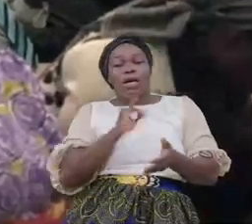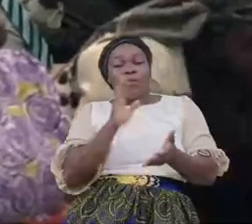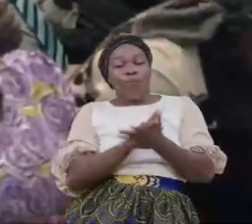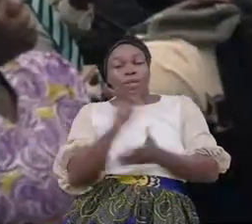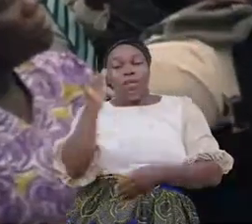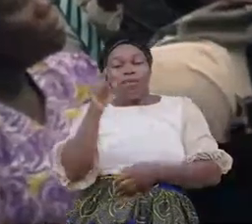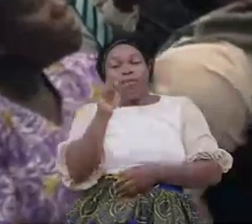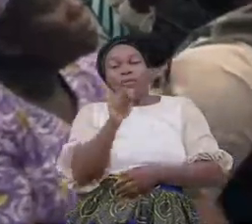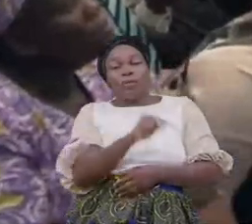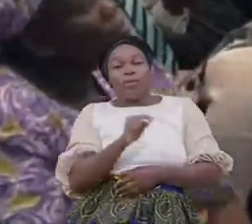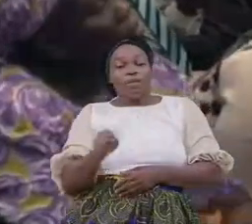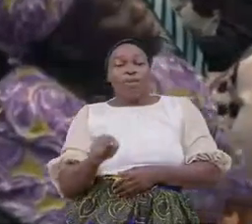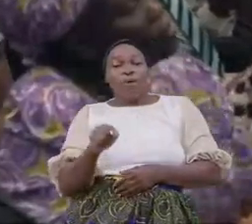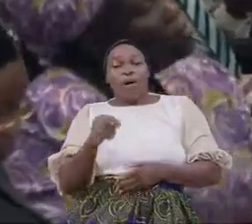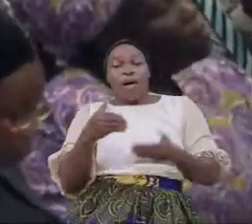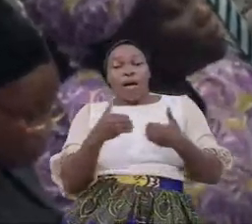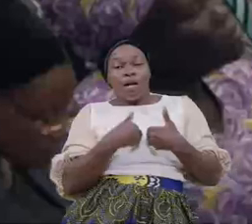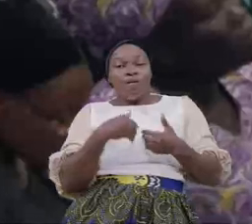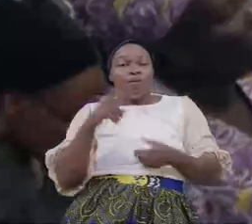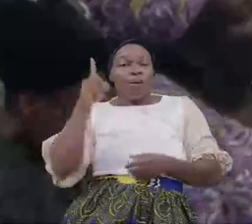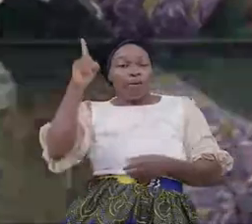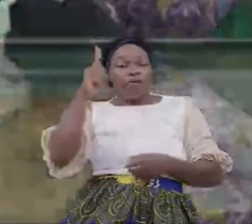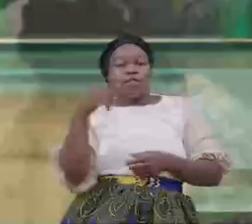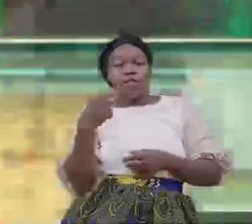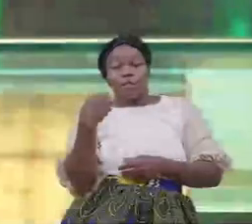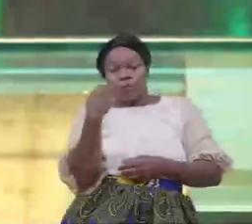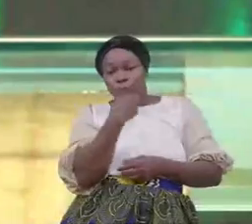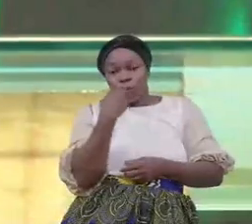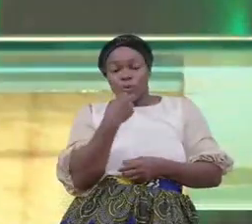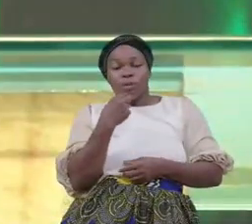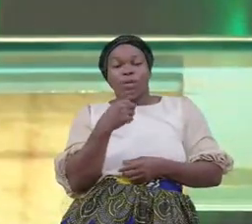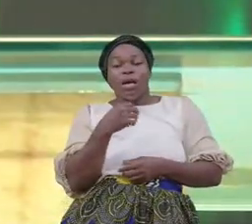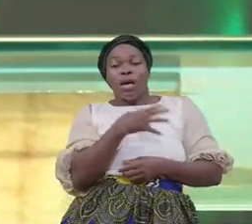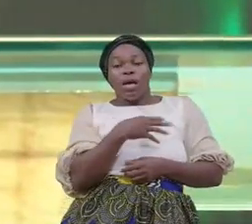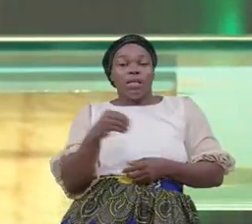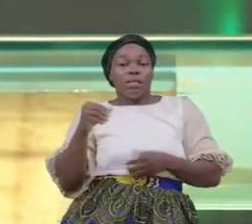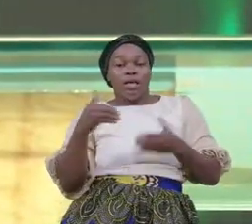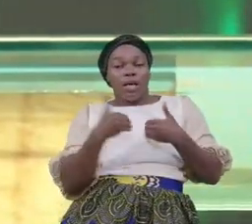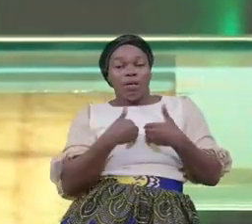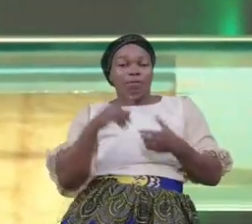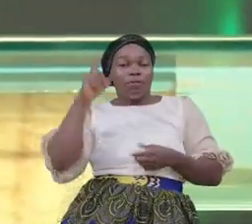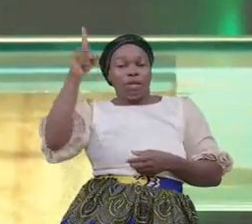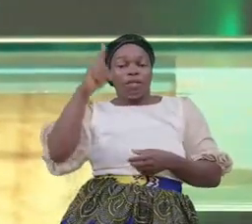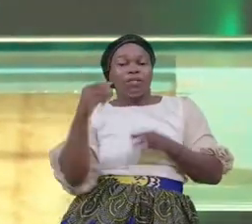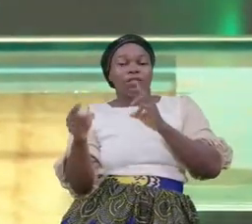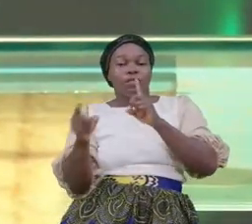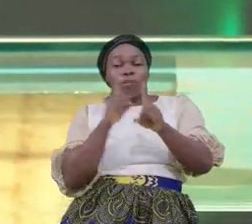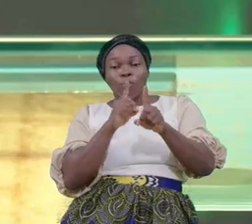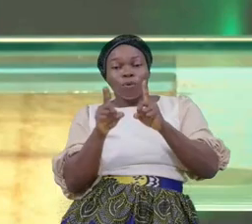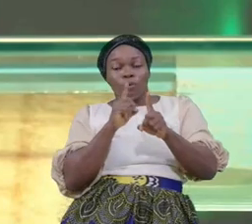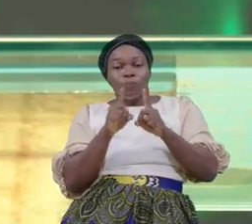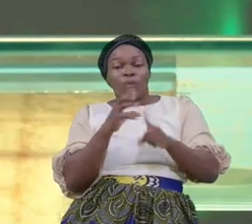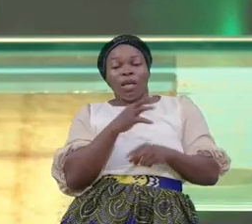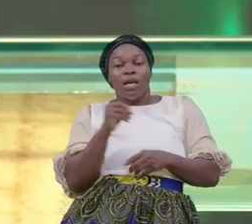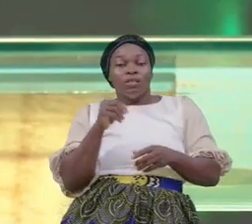j'ai cru, c'est pourquoi j'ai parlé. J'ai cru, c'est pourquoi j'ai parlé. Ces enfants